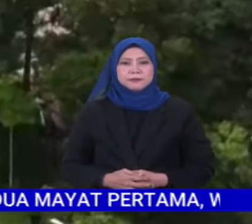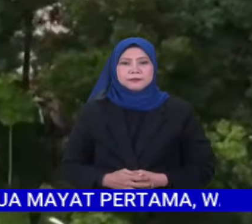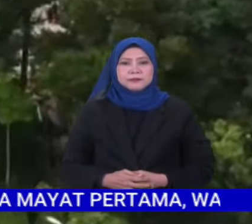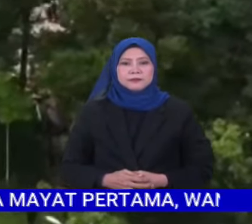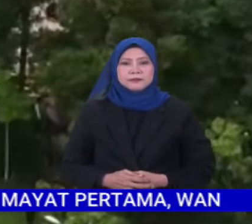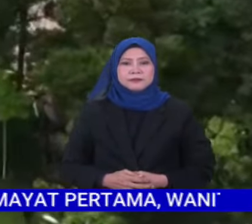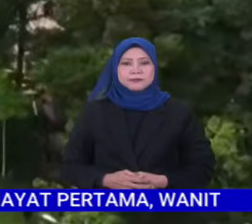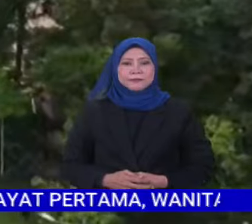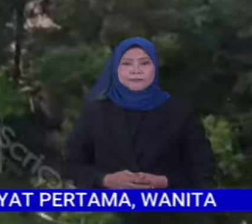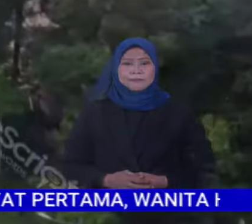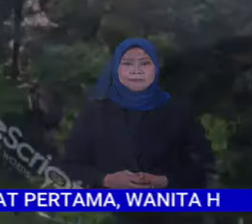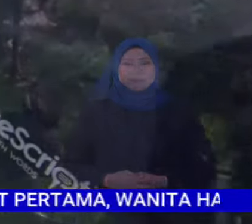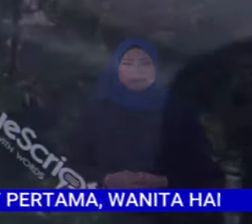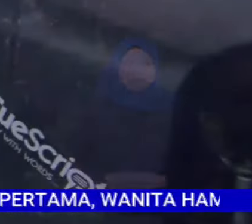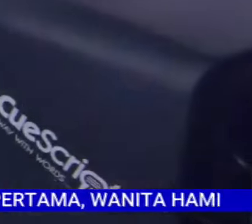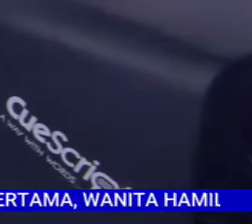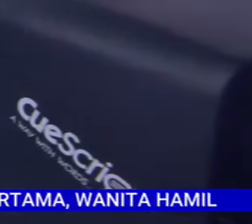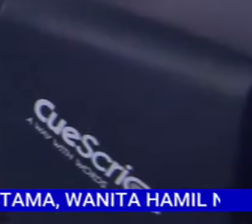Hai